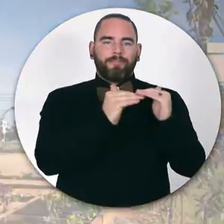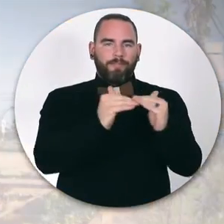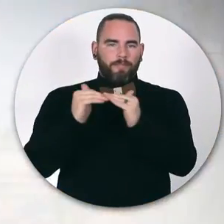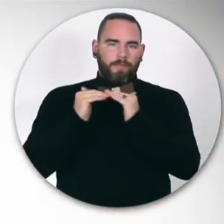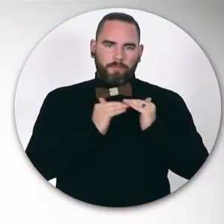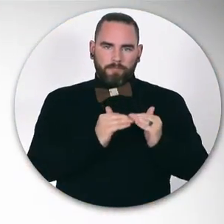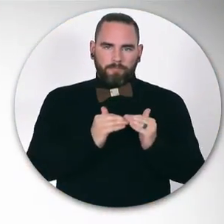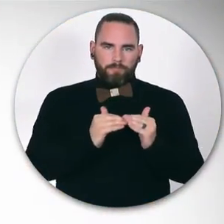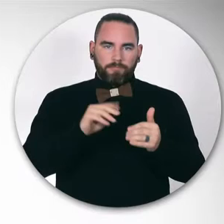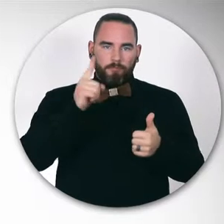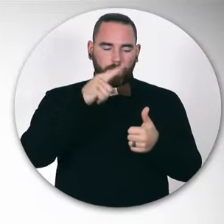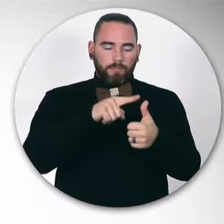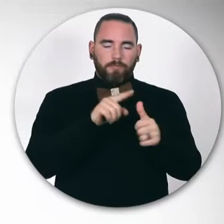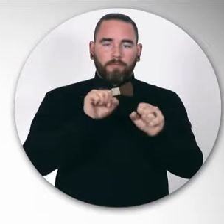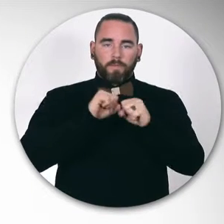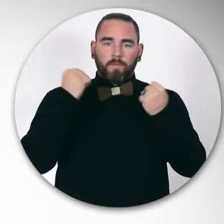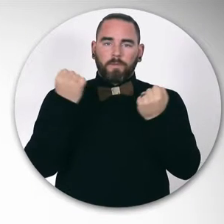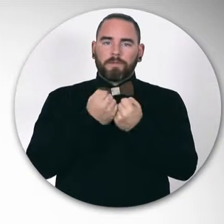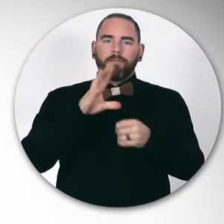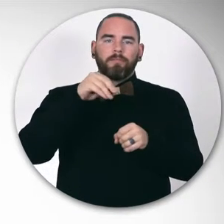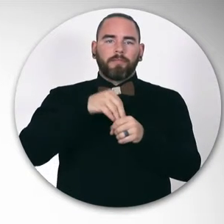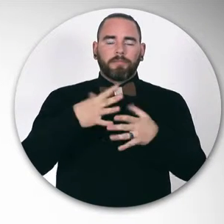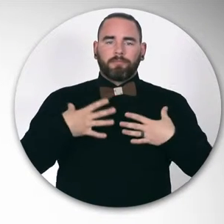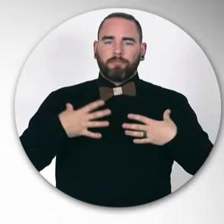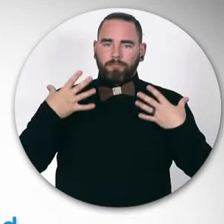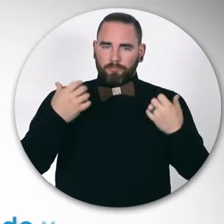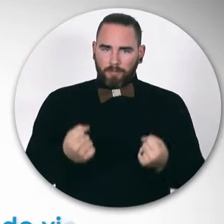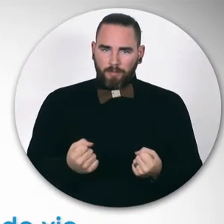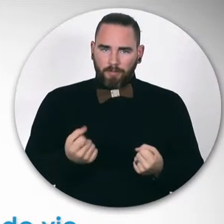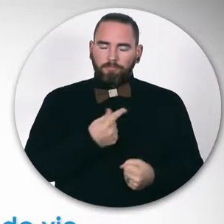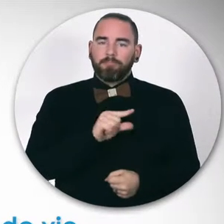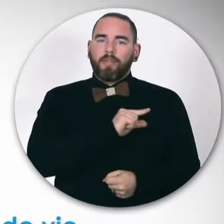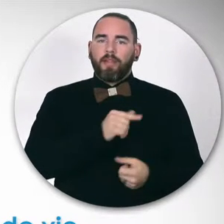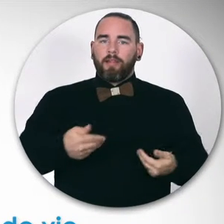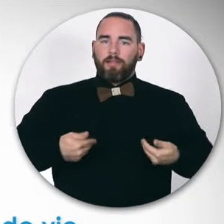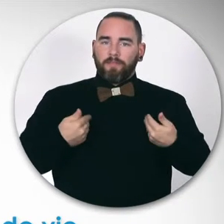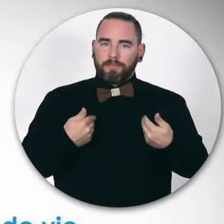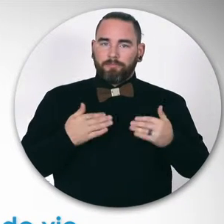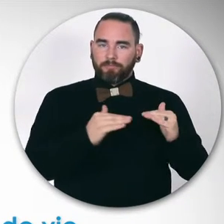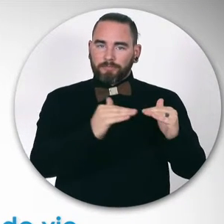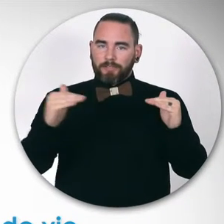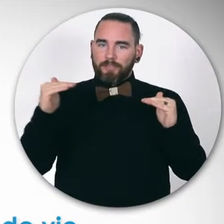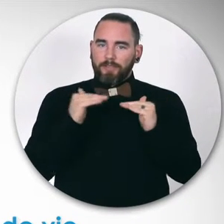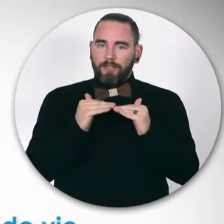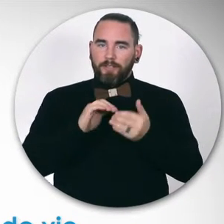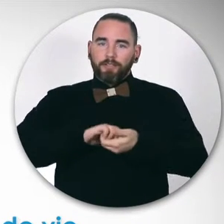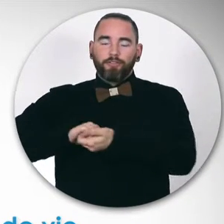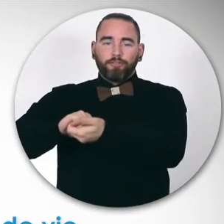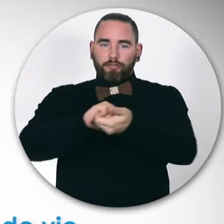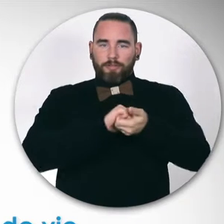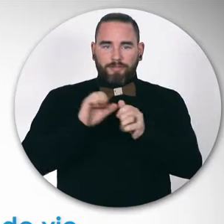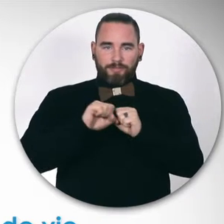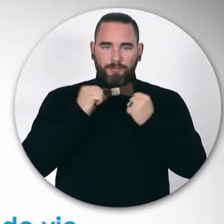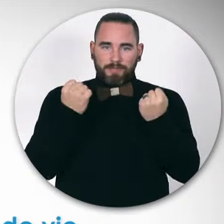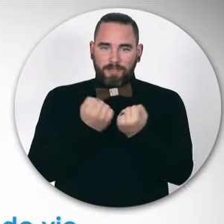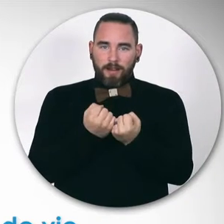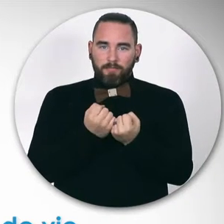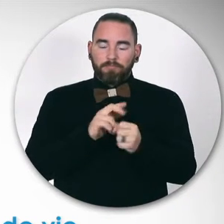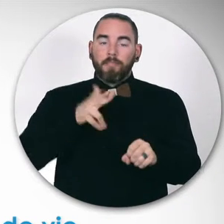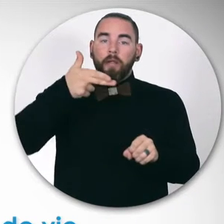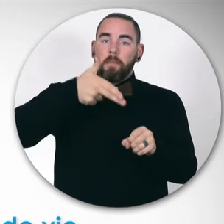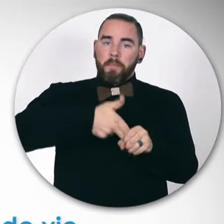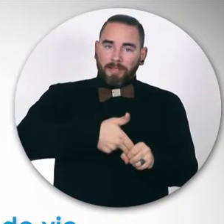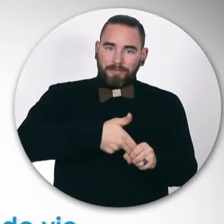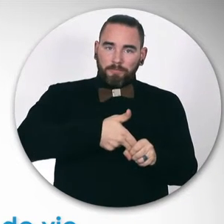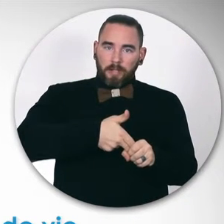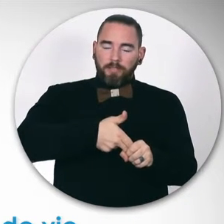équitable. Le volet social implique la santé et la qualité de vie, l'équité et la solidarité sociale, la